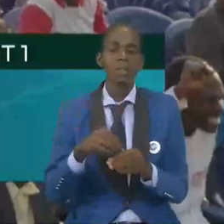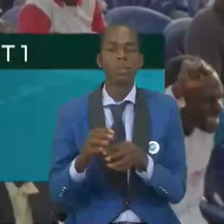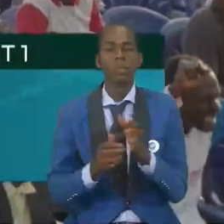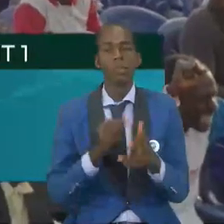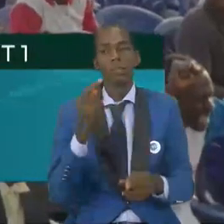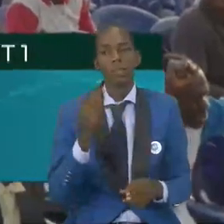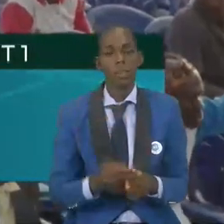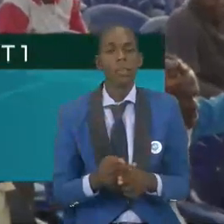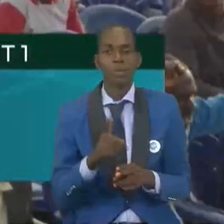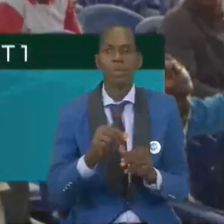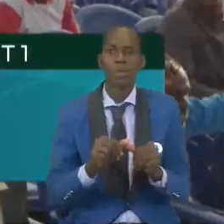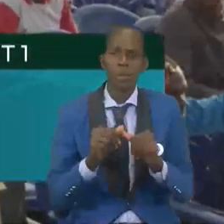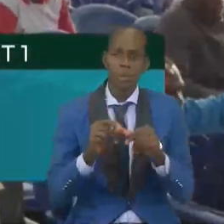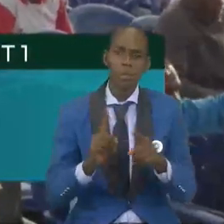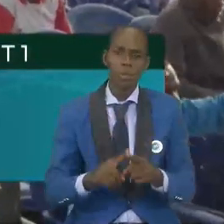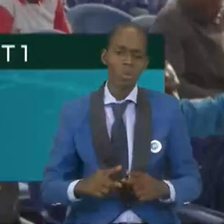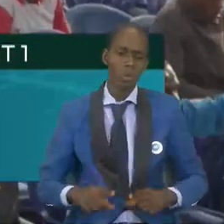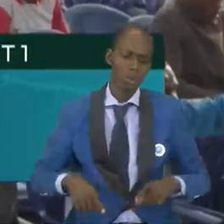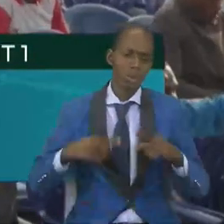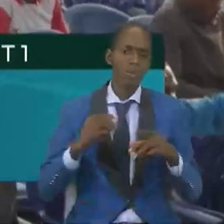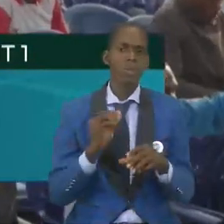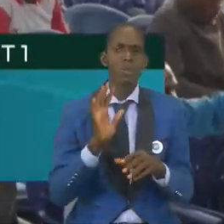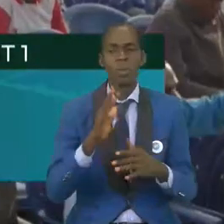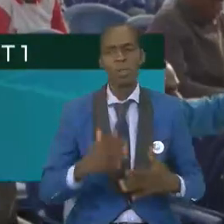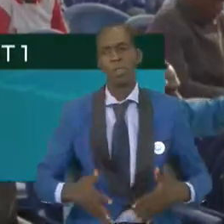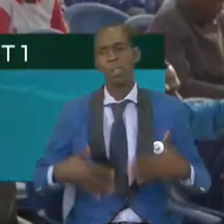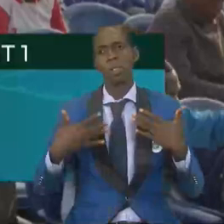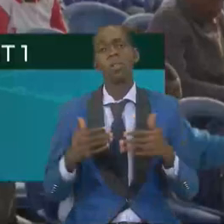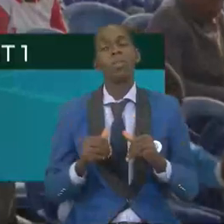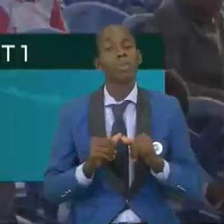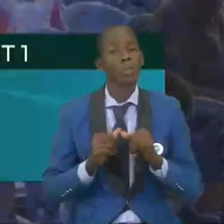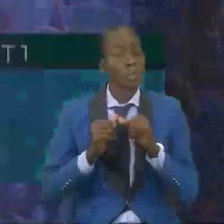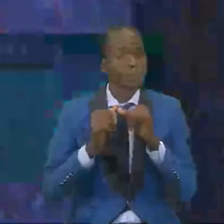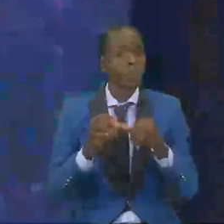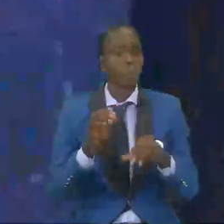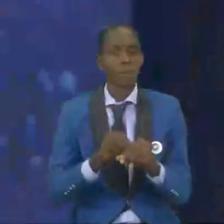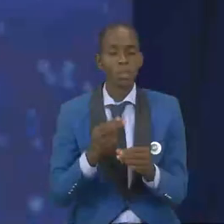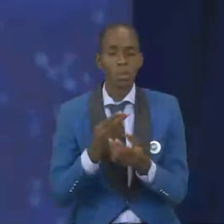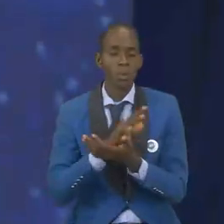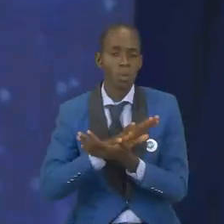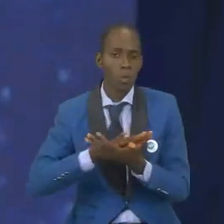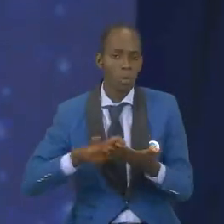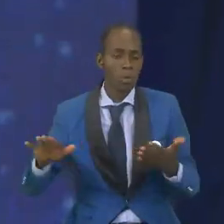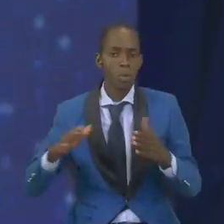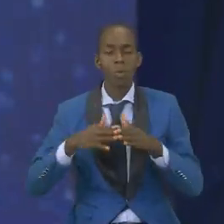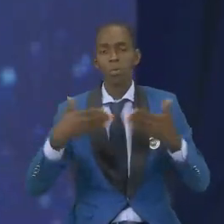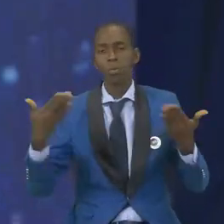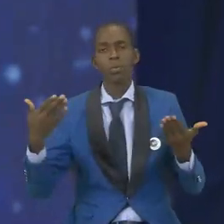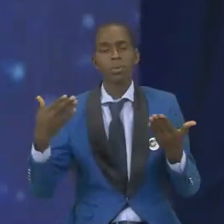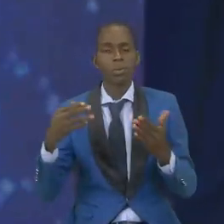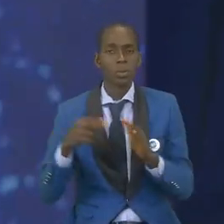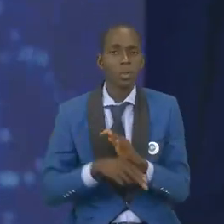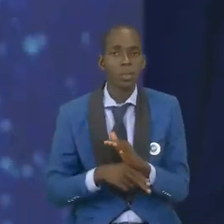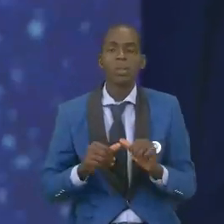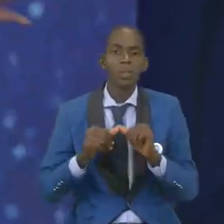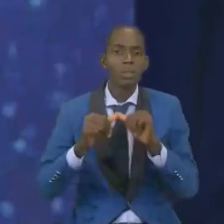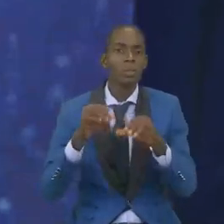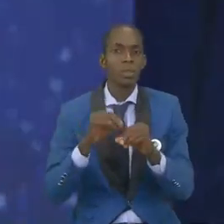Cette chose ne peut pas tenir. Continue à mener ta vie. Continue dans ta